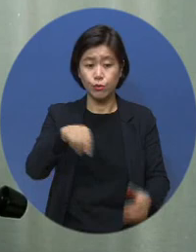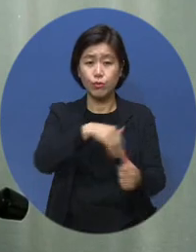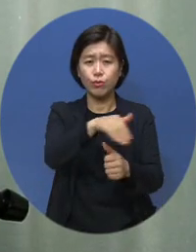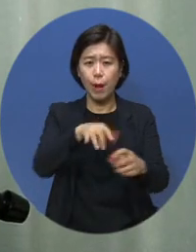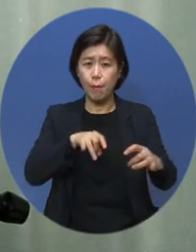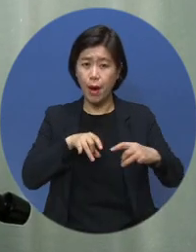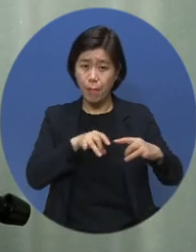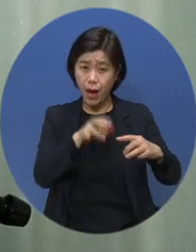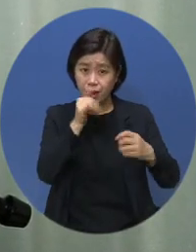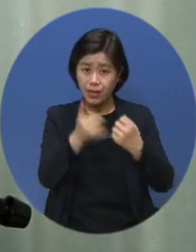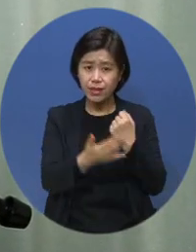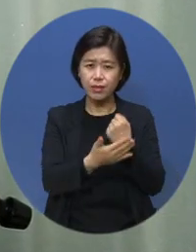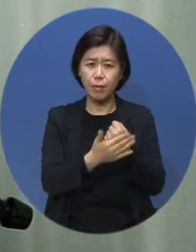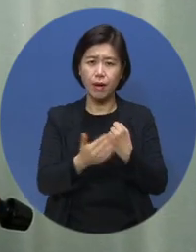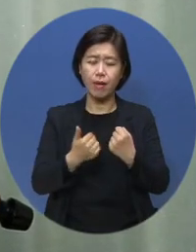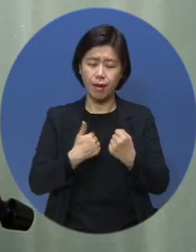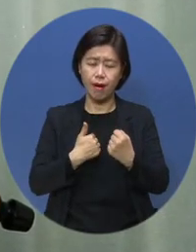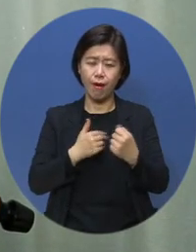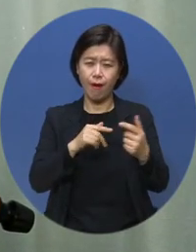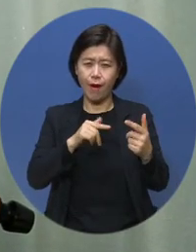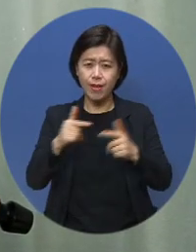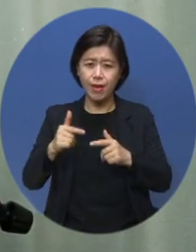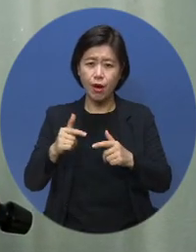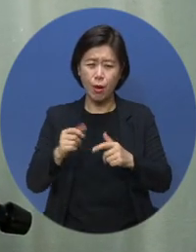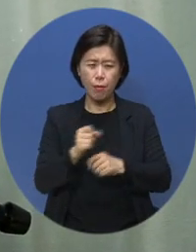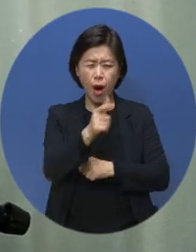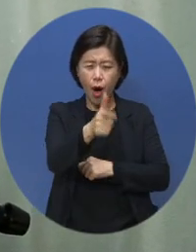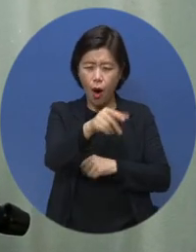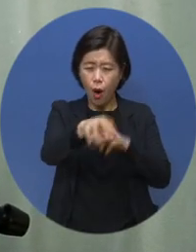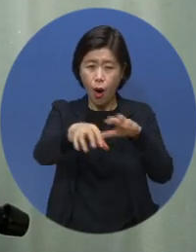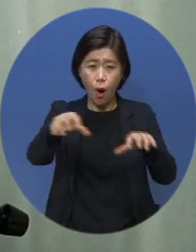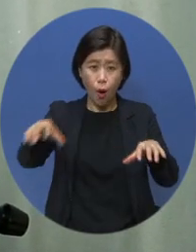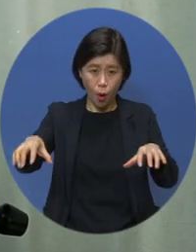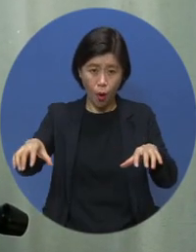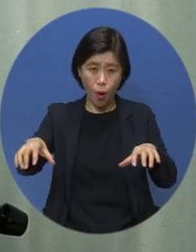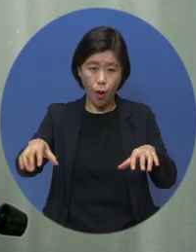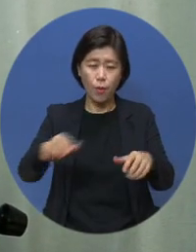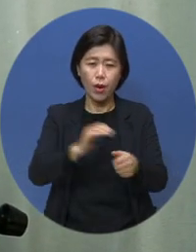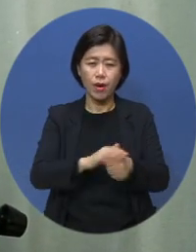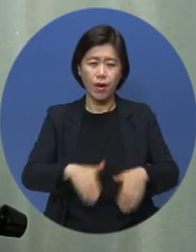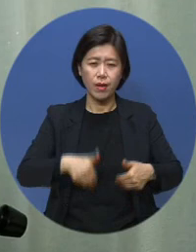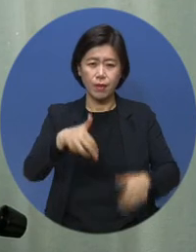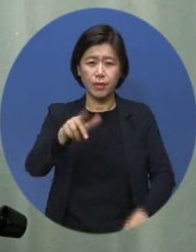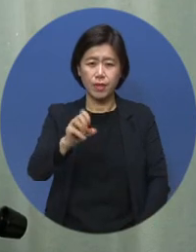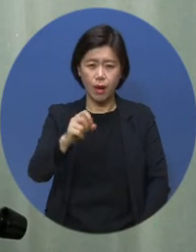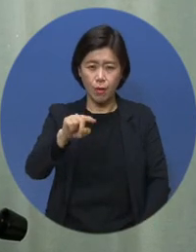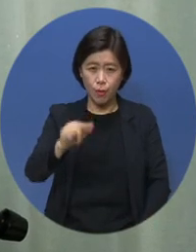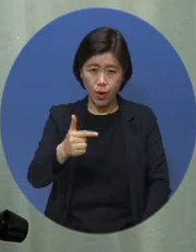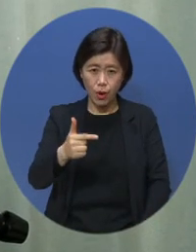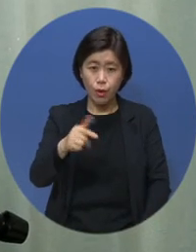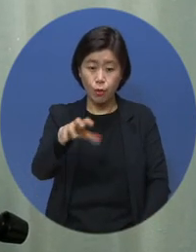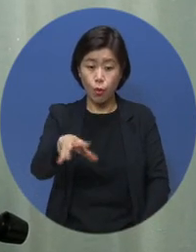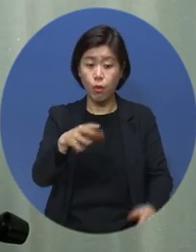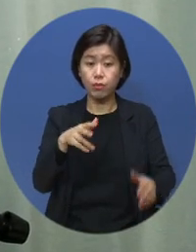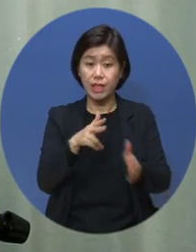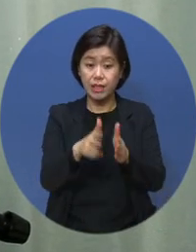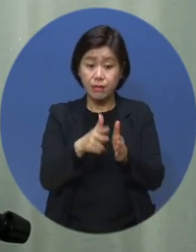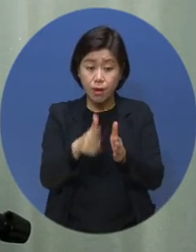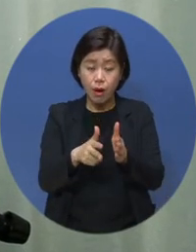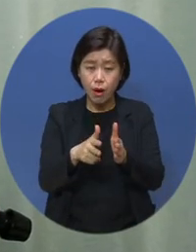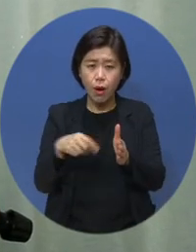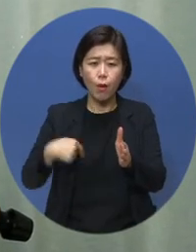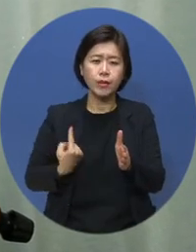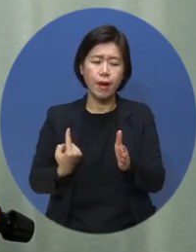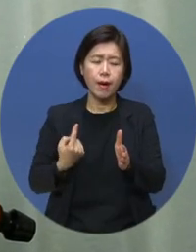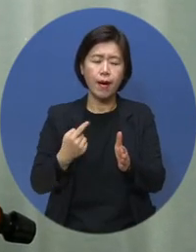그 멀리까지 제가 이제 경남 창원 도가 봤거든 아 기차를 타고 혼자 갔었어요